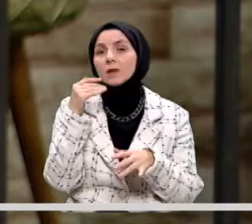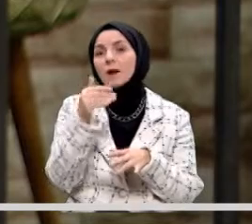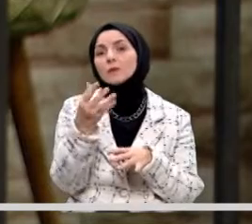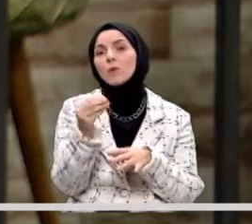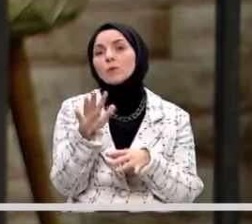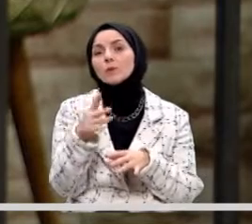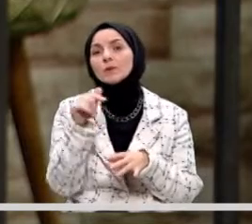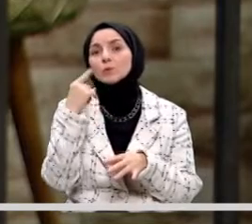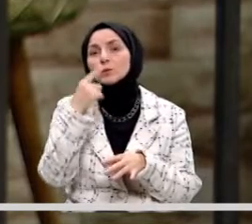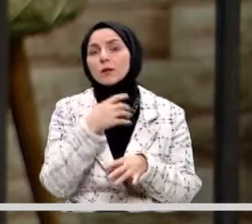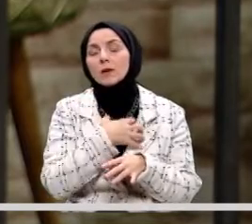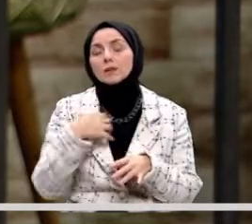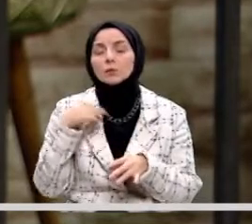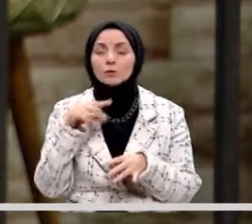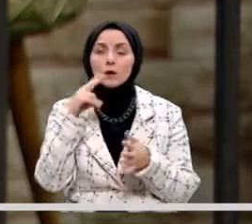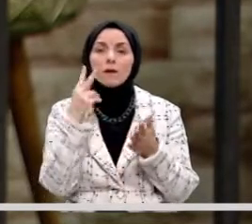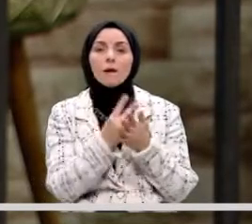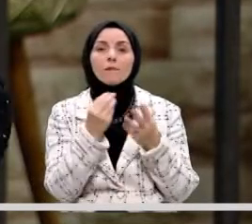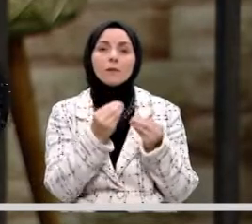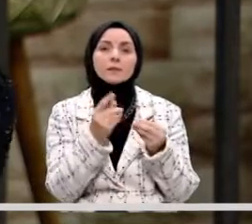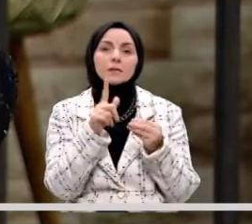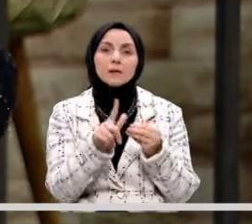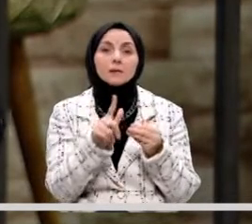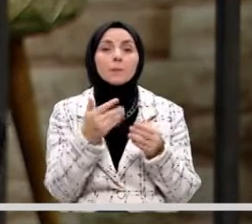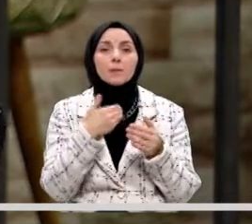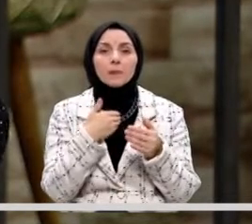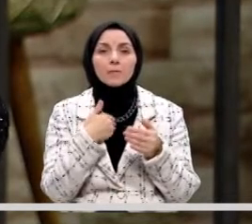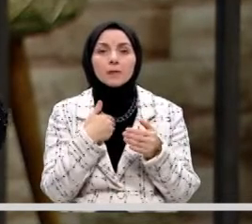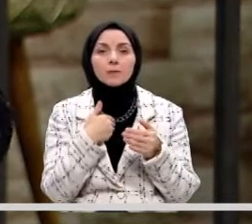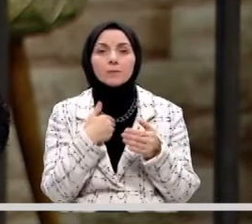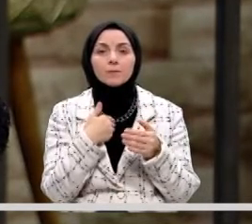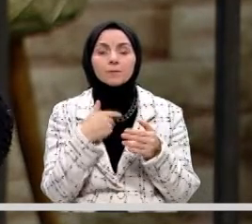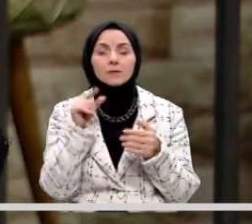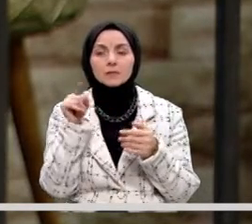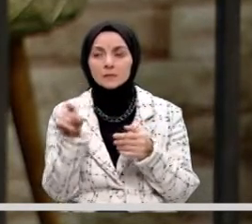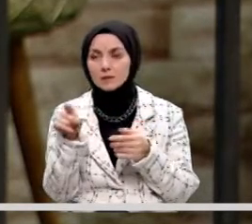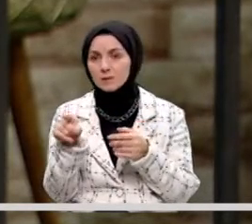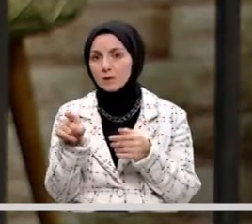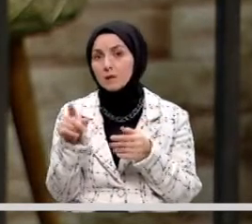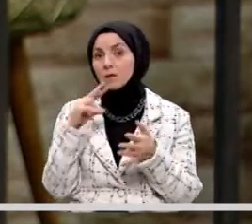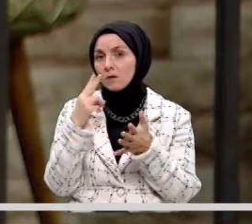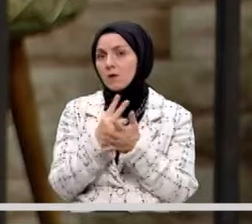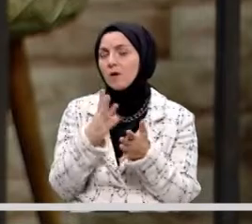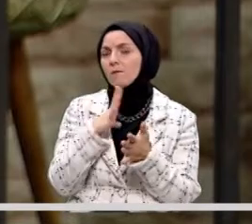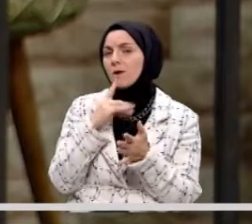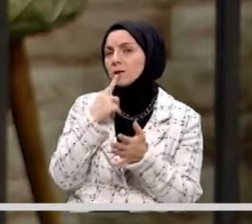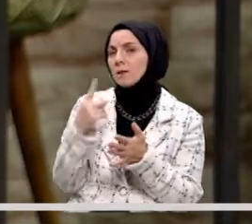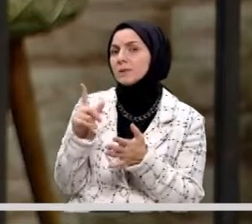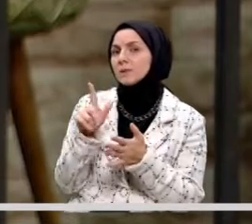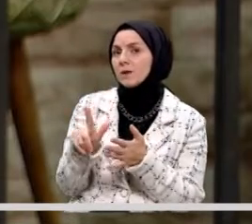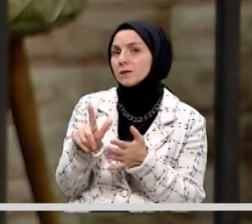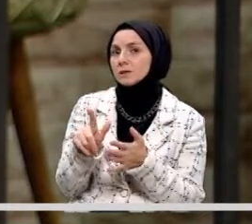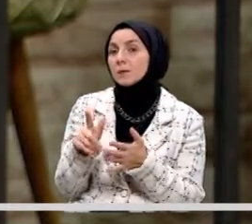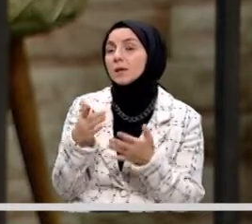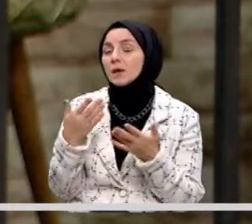o yüzden anne şurada karar verecek henüz Benim otoritem var üzerinde Hani duygusal şiddet kullanıyor ki beni